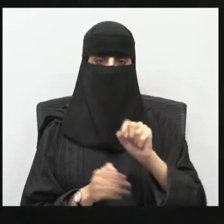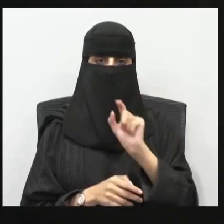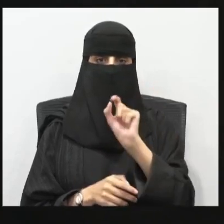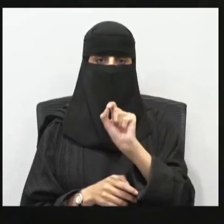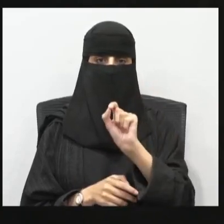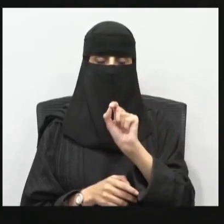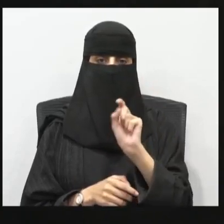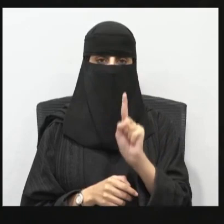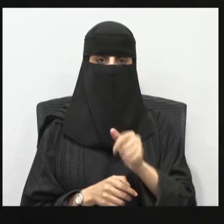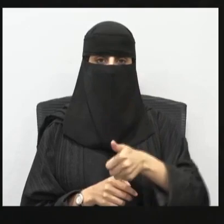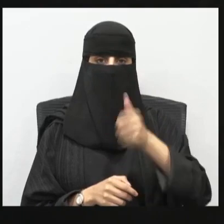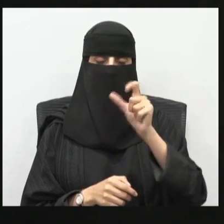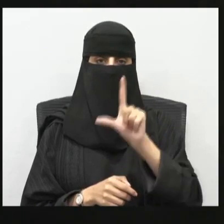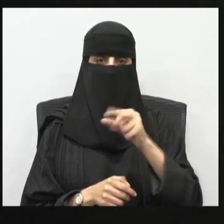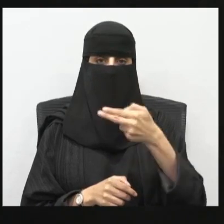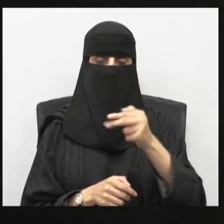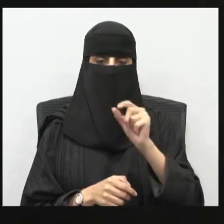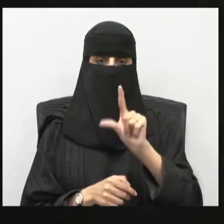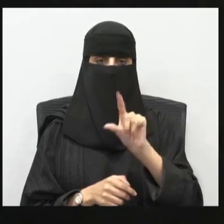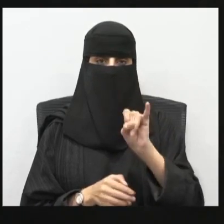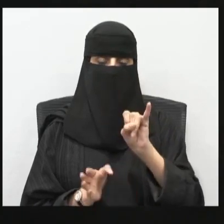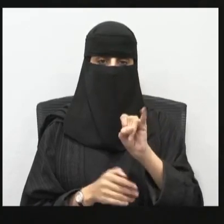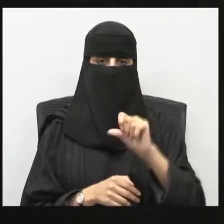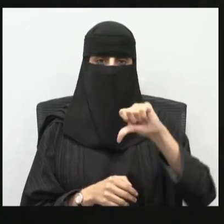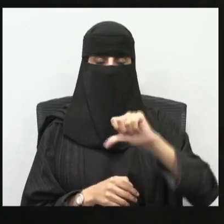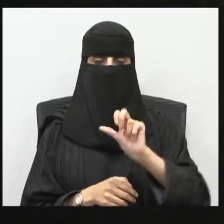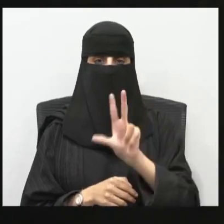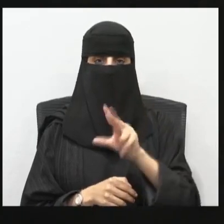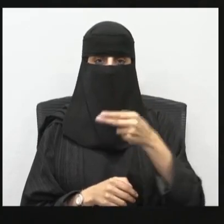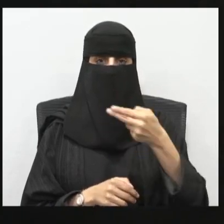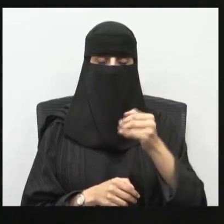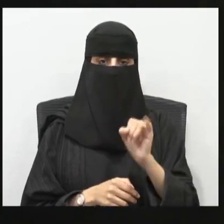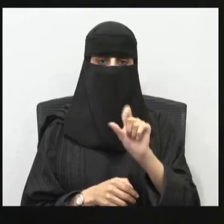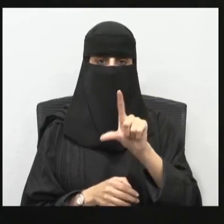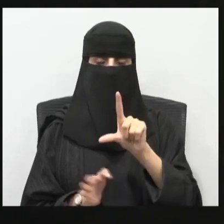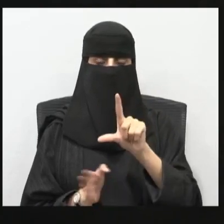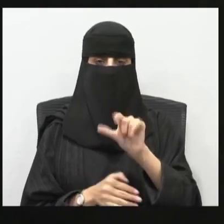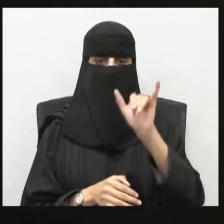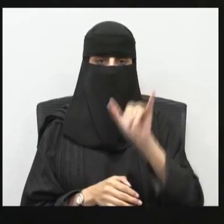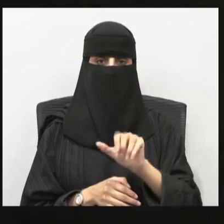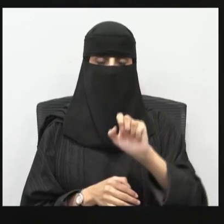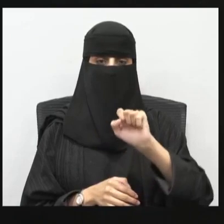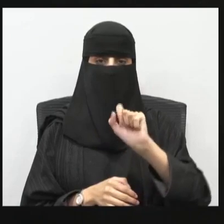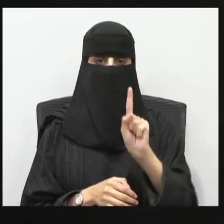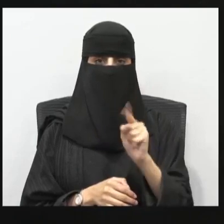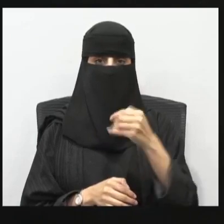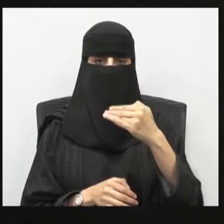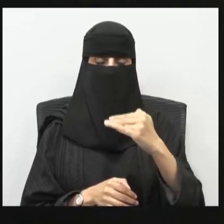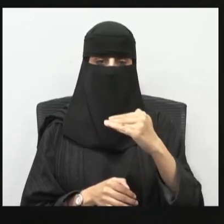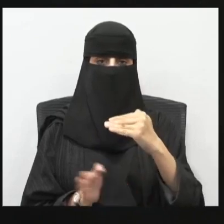والعمل يصبح كل كل صعب